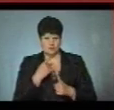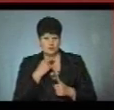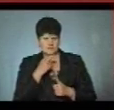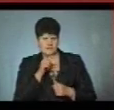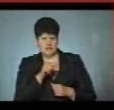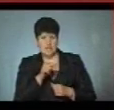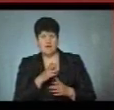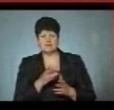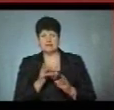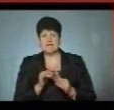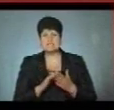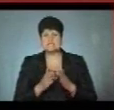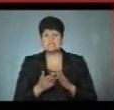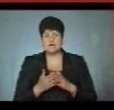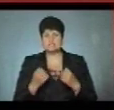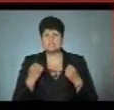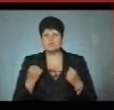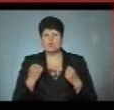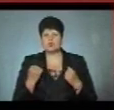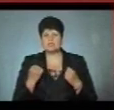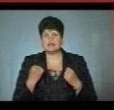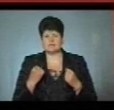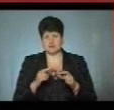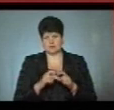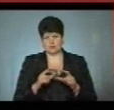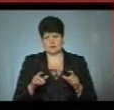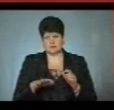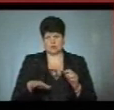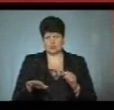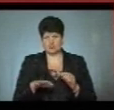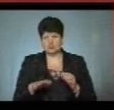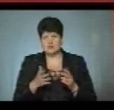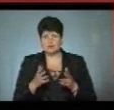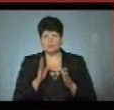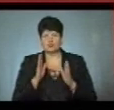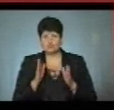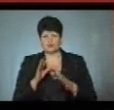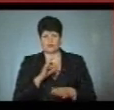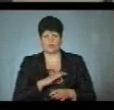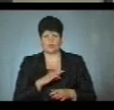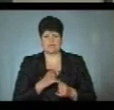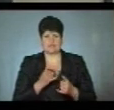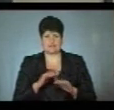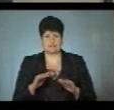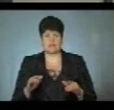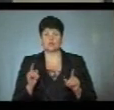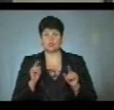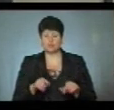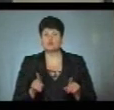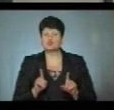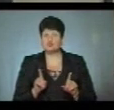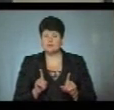на стан спортивних споруд, спортивних знарядів, які будуть використовуватися для дітей. Тому що, як би ми